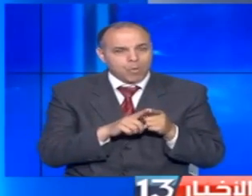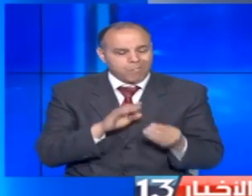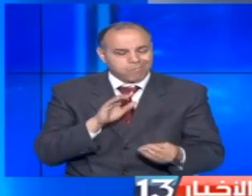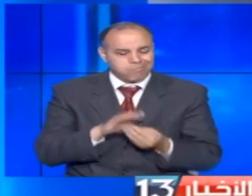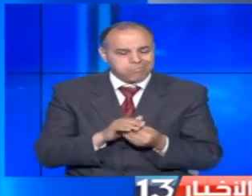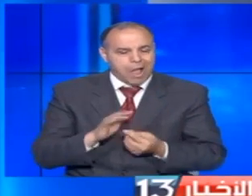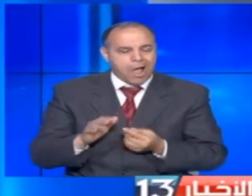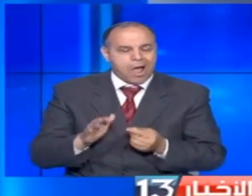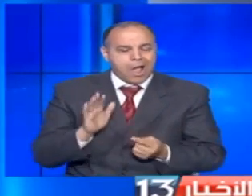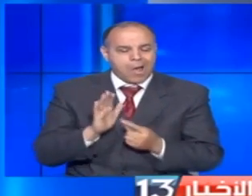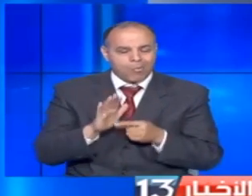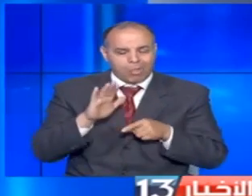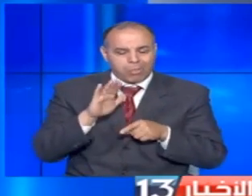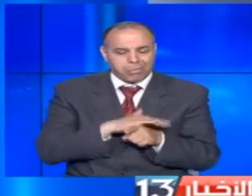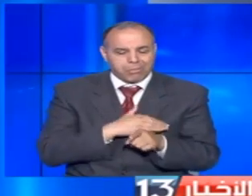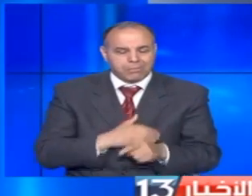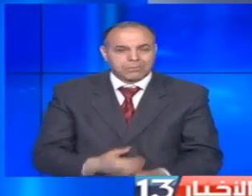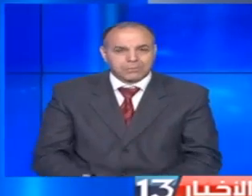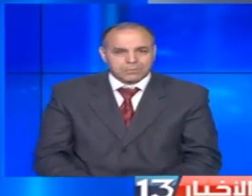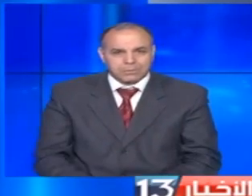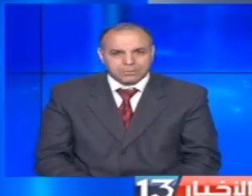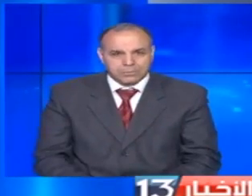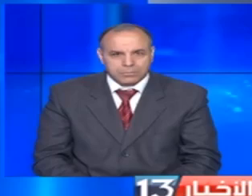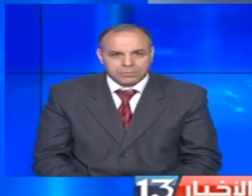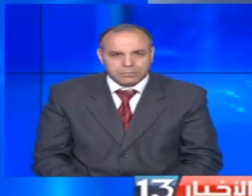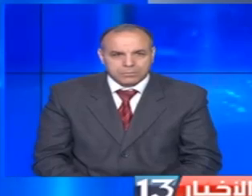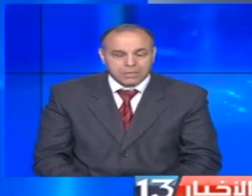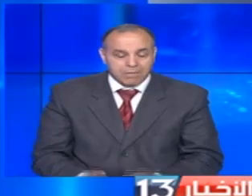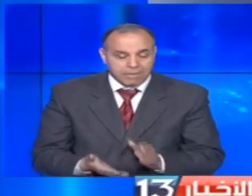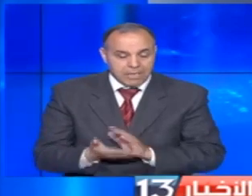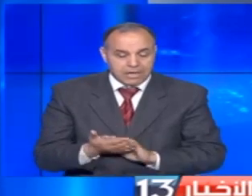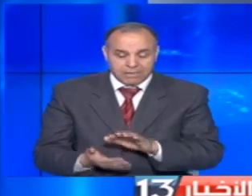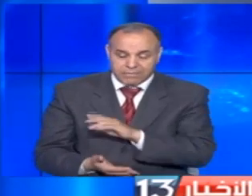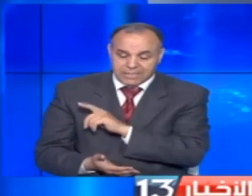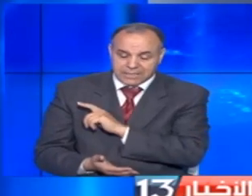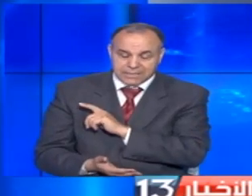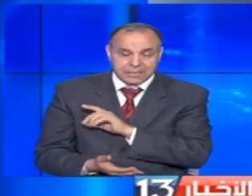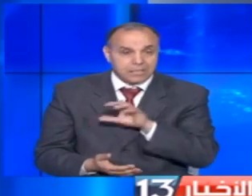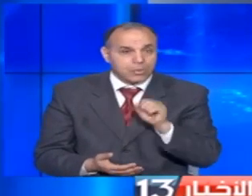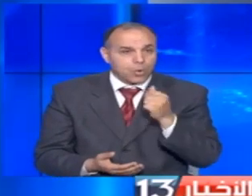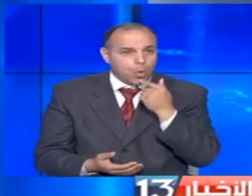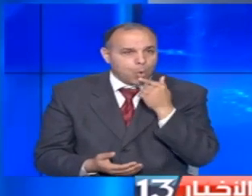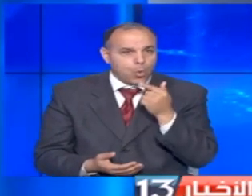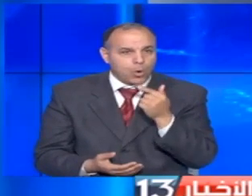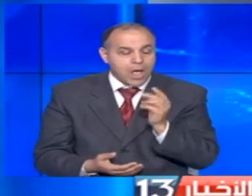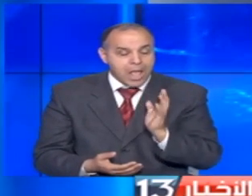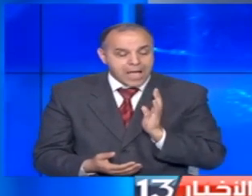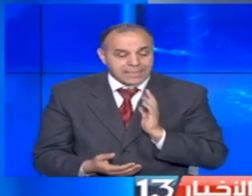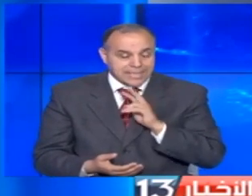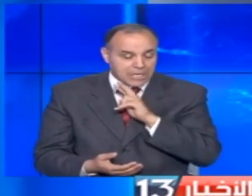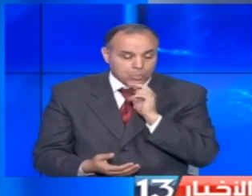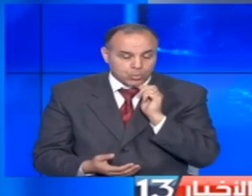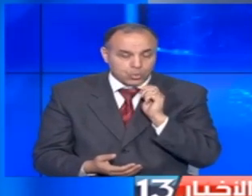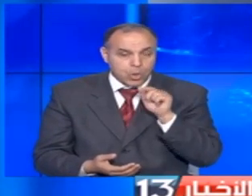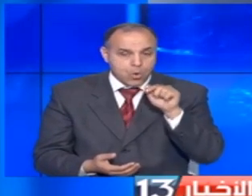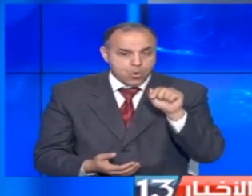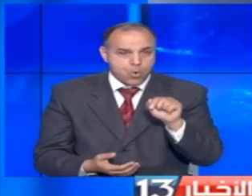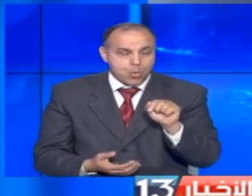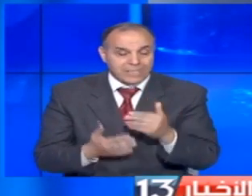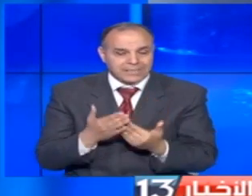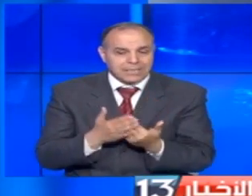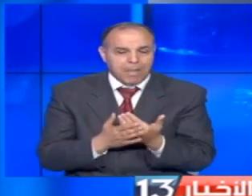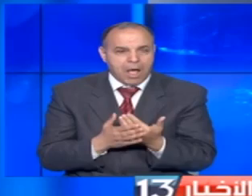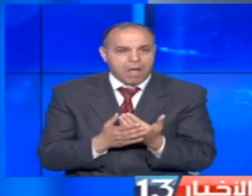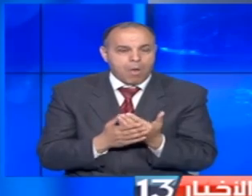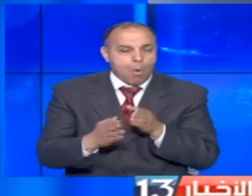غير المشروع في الاراضي الفلسطينيه المحتله قامت قوات الاحتلال الاسرائيلي فجر